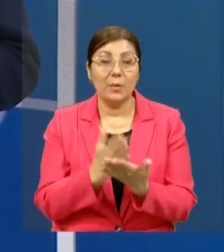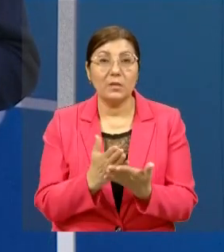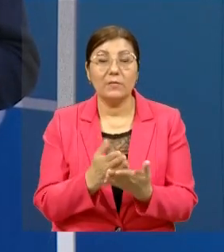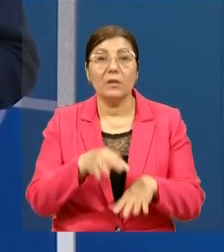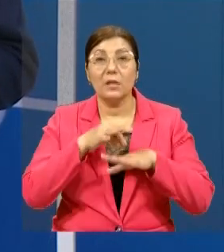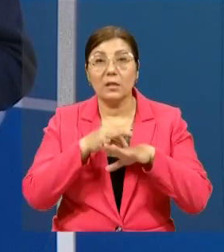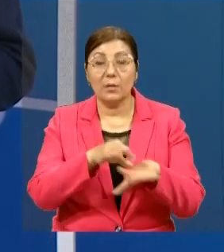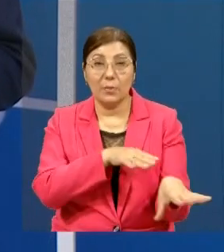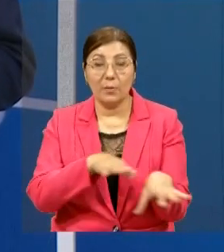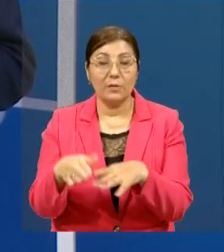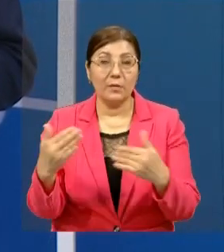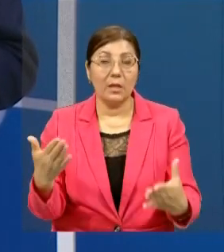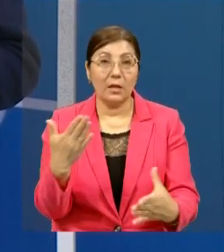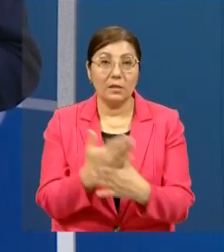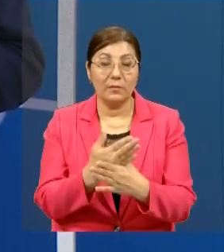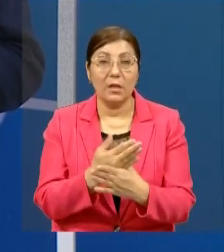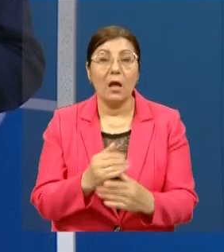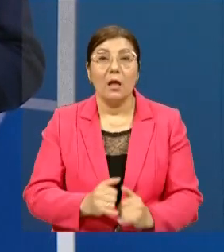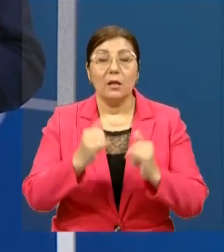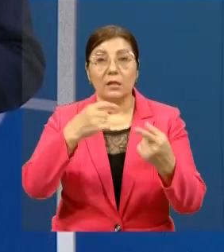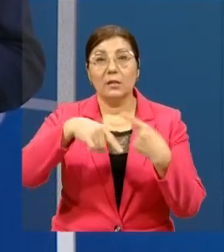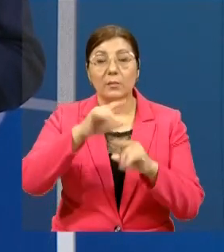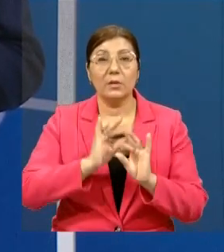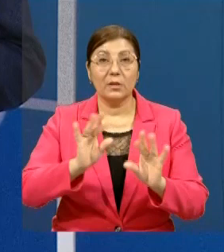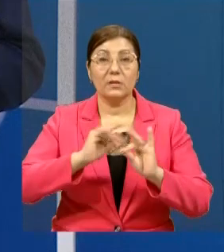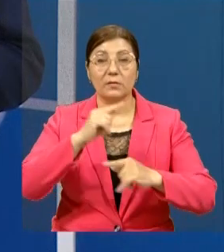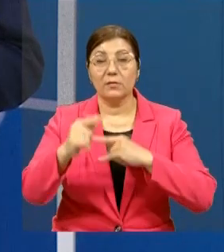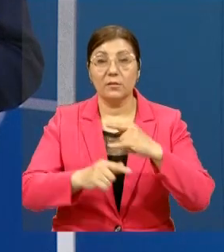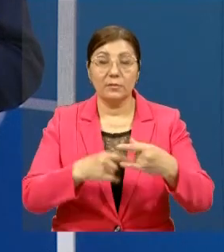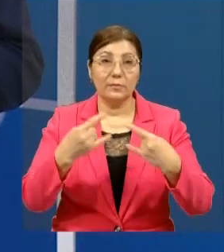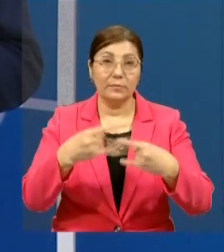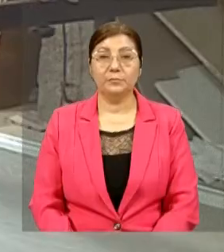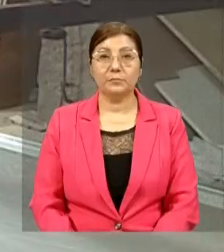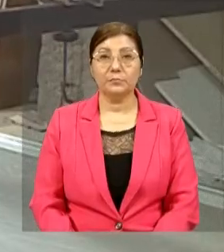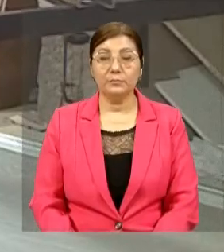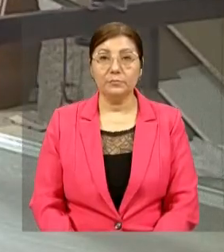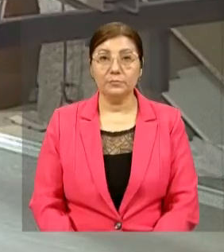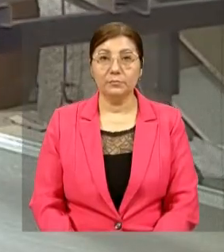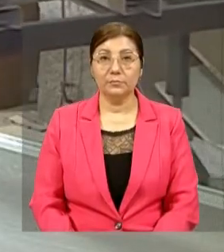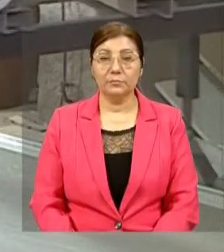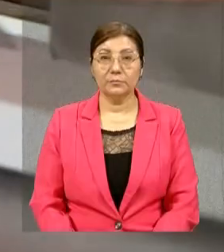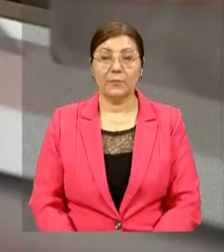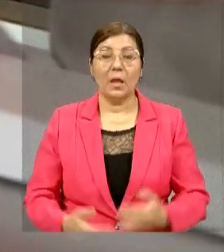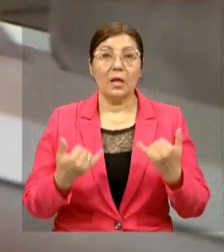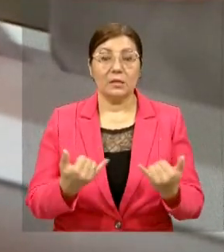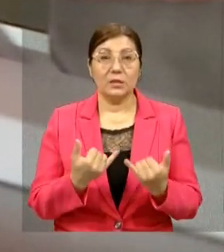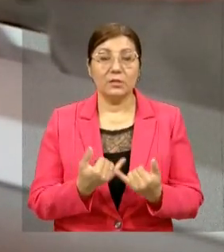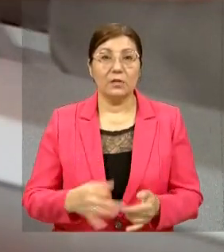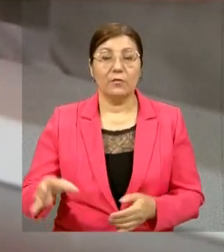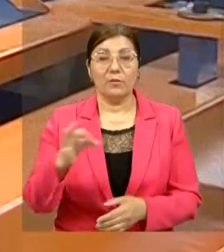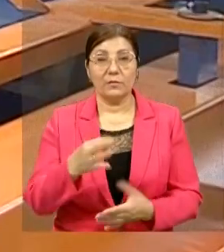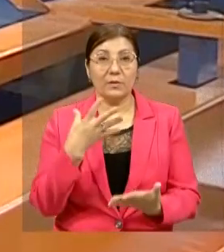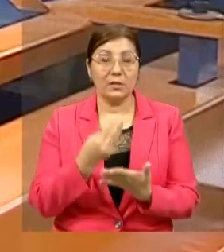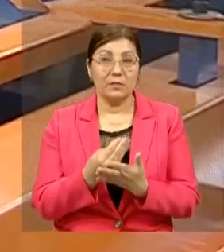принимаются для оказания содействия бизнесу расскажем в следующем сюжете выпуска в настоящее время в регионе свою